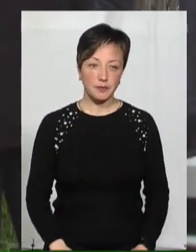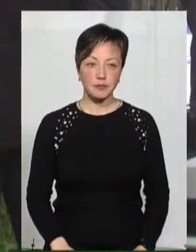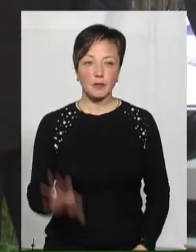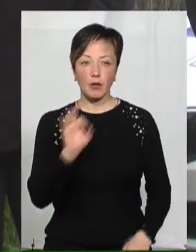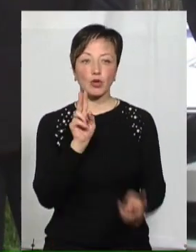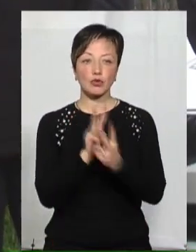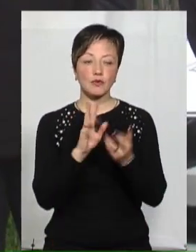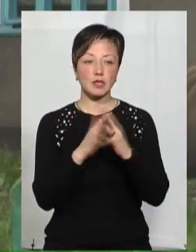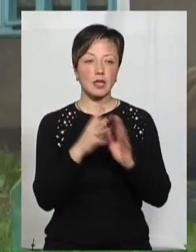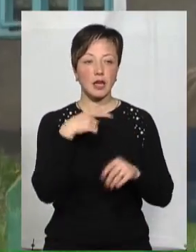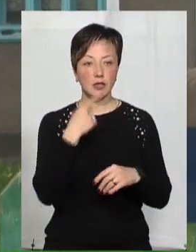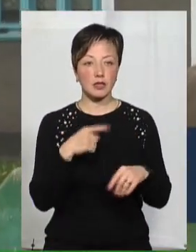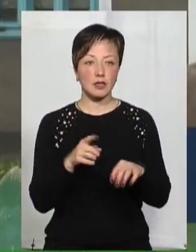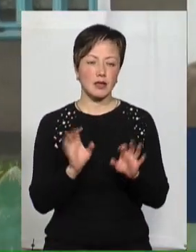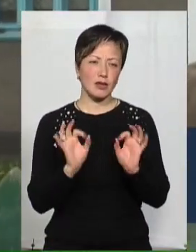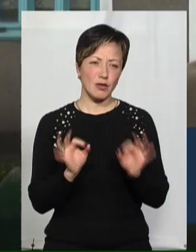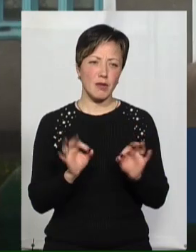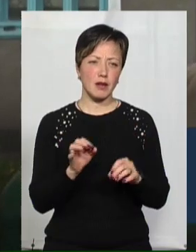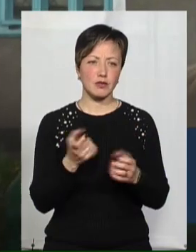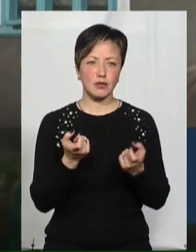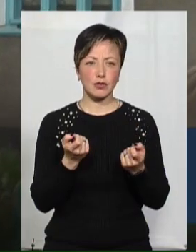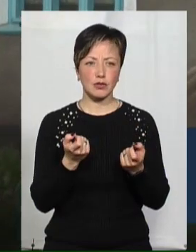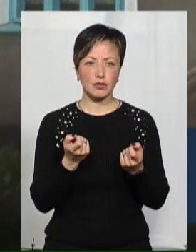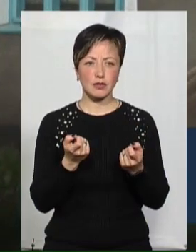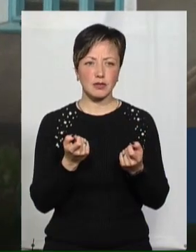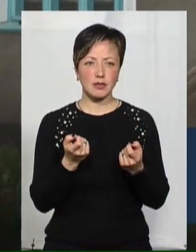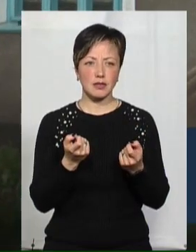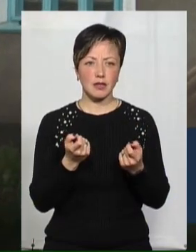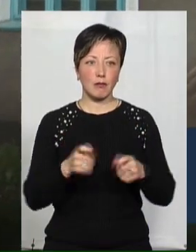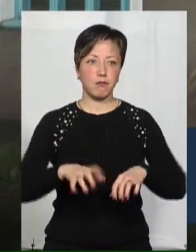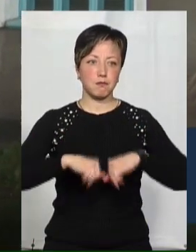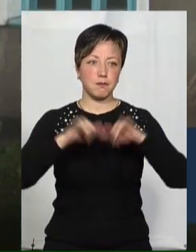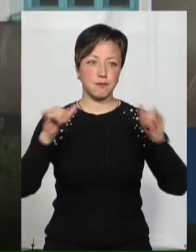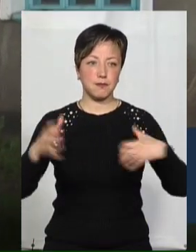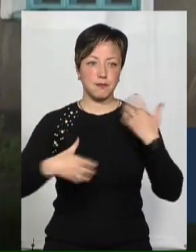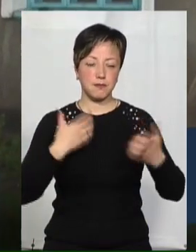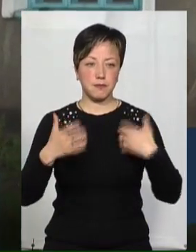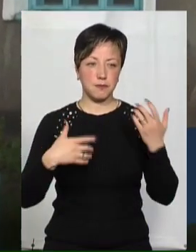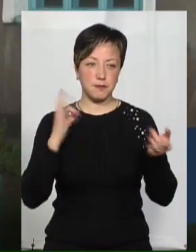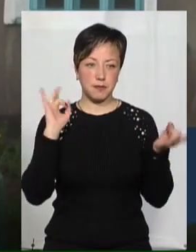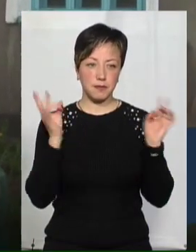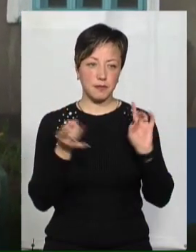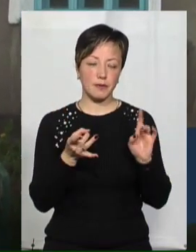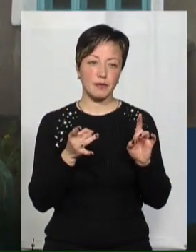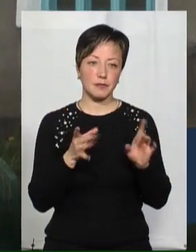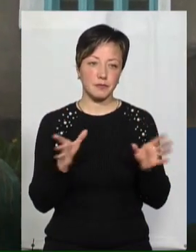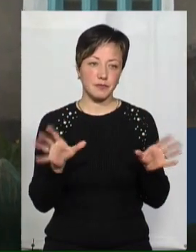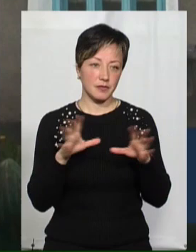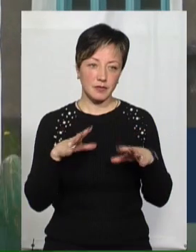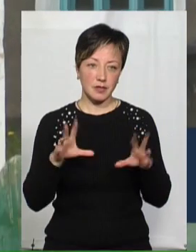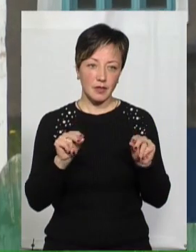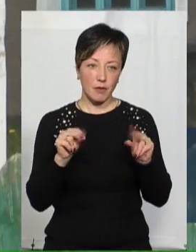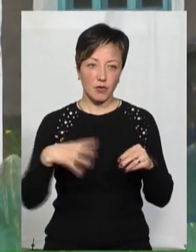у селі каже так. Нормально, але трошки людно, треба такий кіпіш піднімати. Зато, слава Богу, всі ми